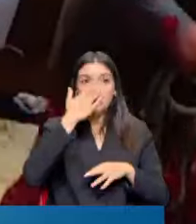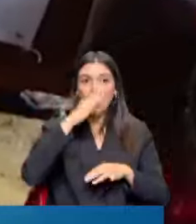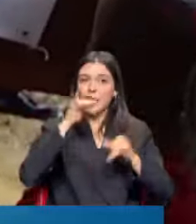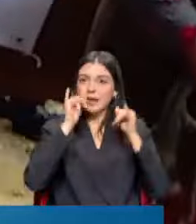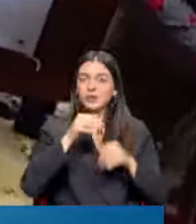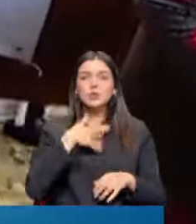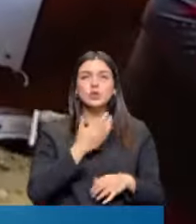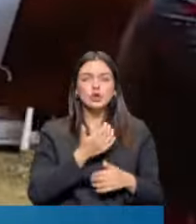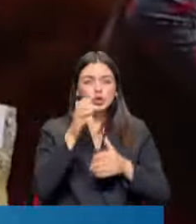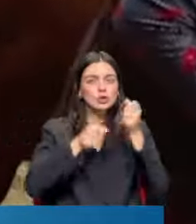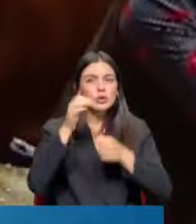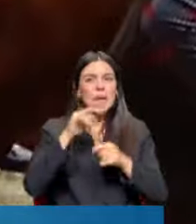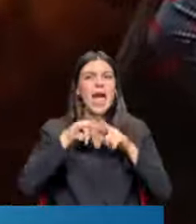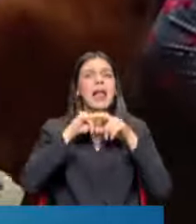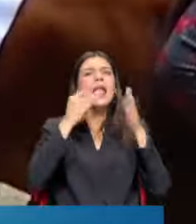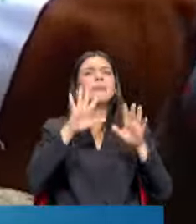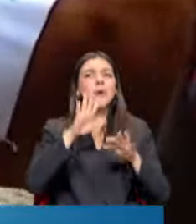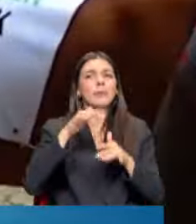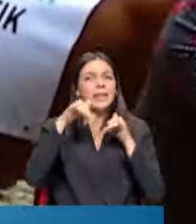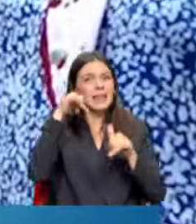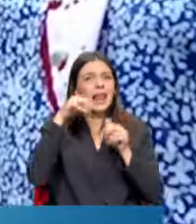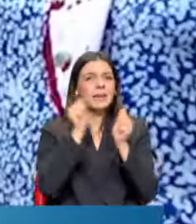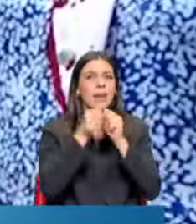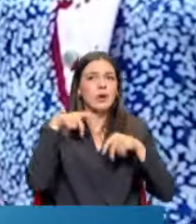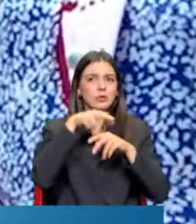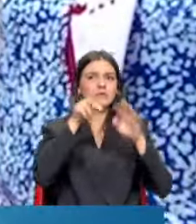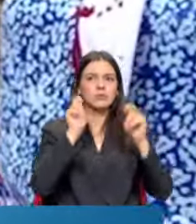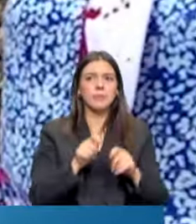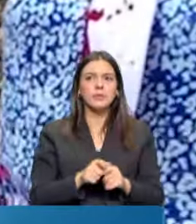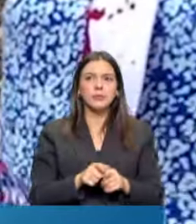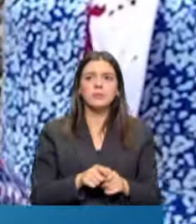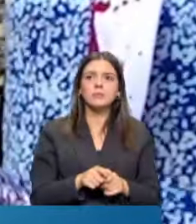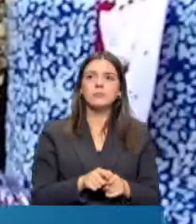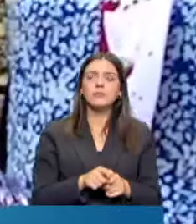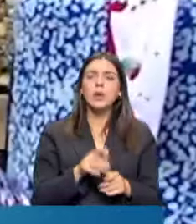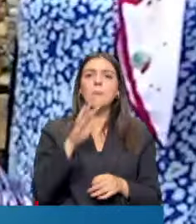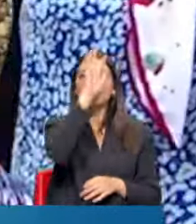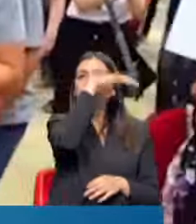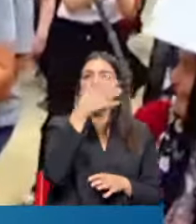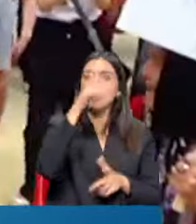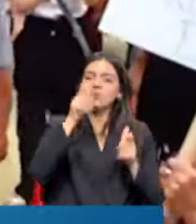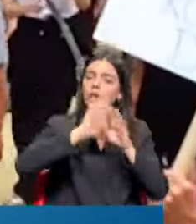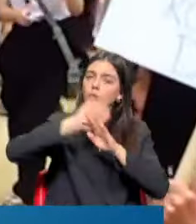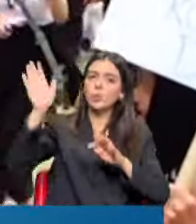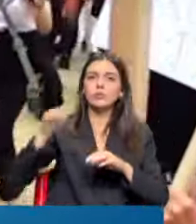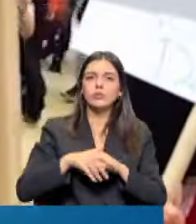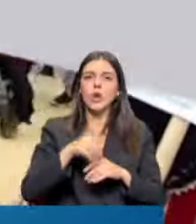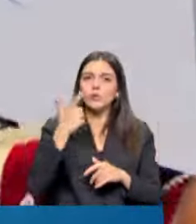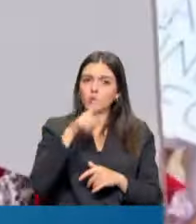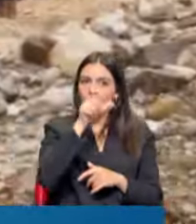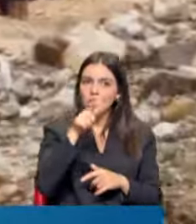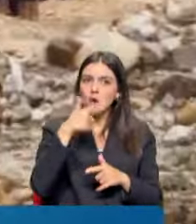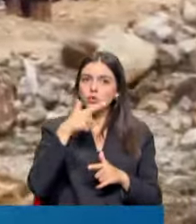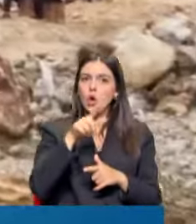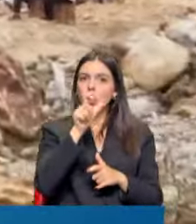sütümü helal etmiyorum yazılı döviz asılan ineklerle yürüyüş yaptı. Madenlerini alsınlar, başka yere götürsünler. Köylüler köyümüzün yok